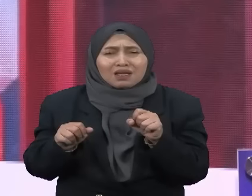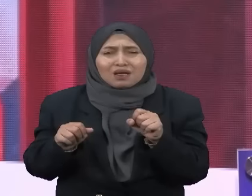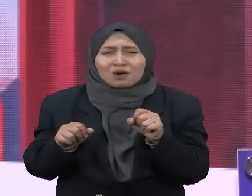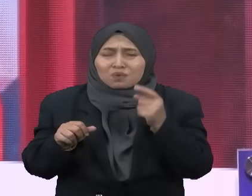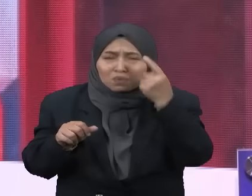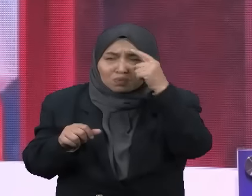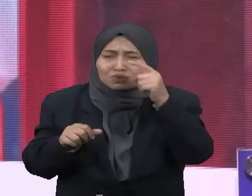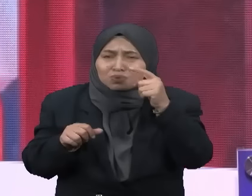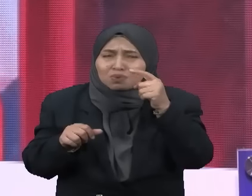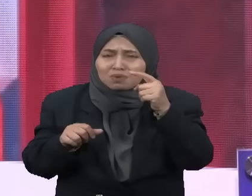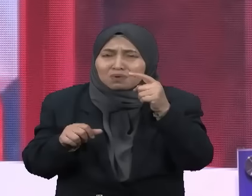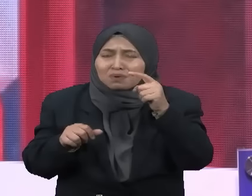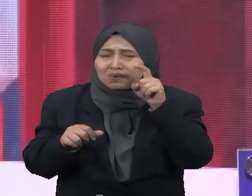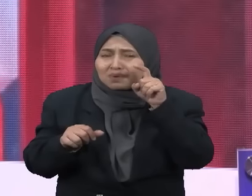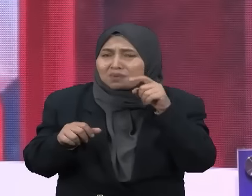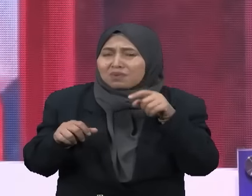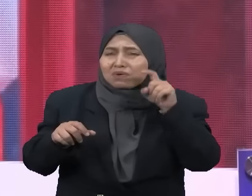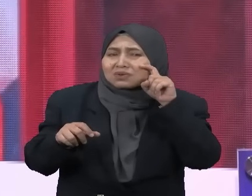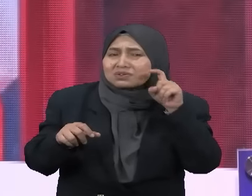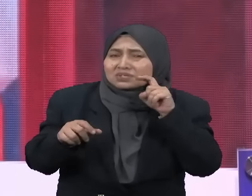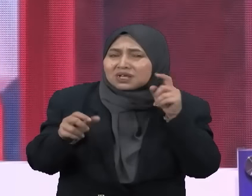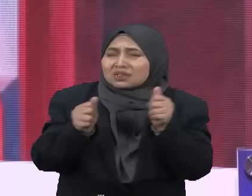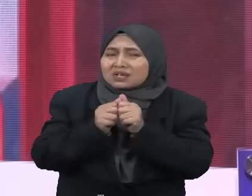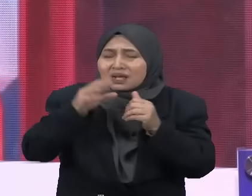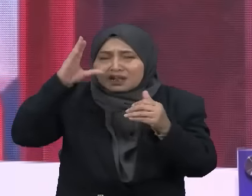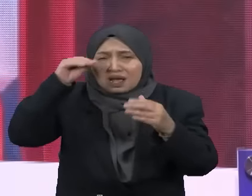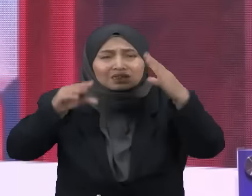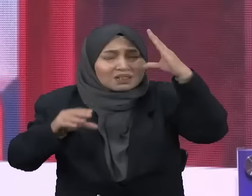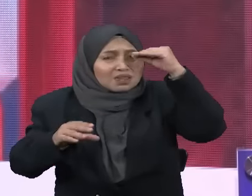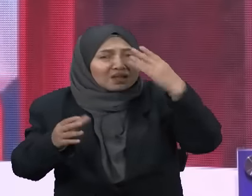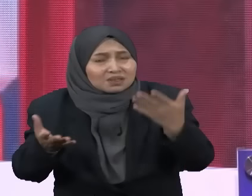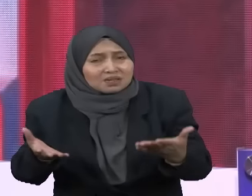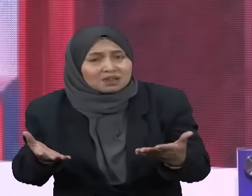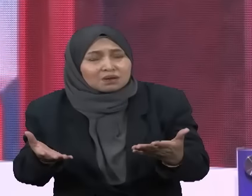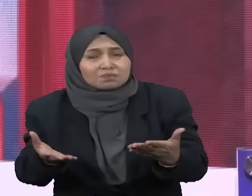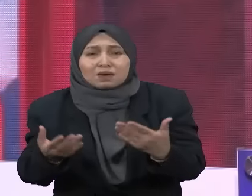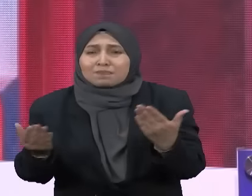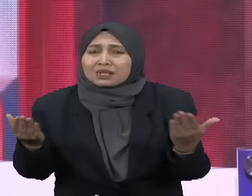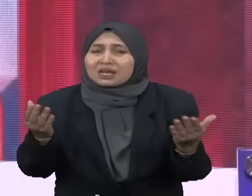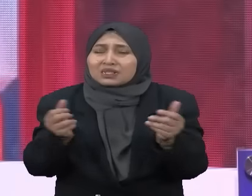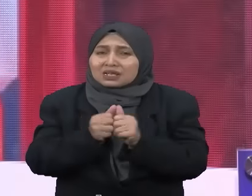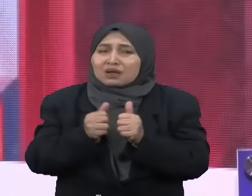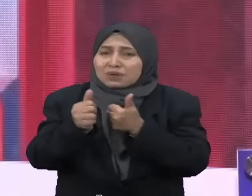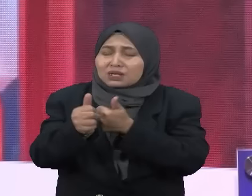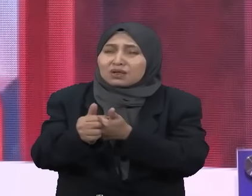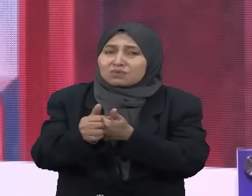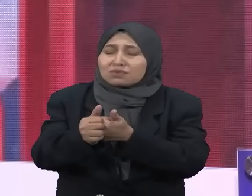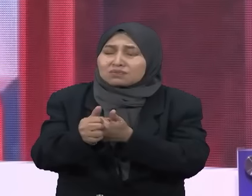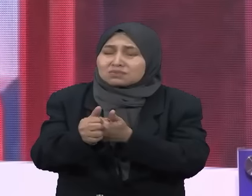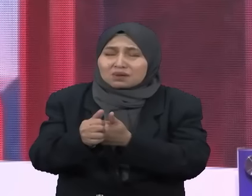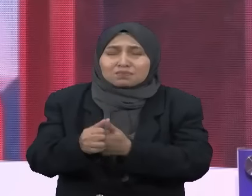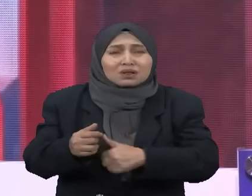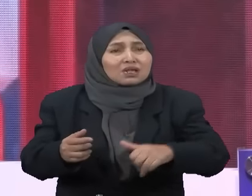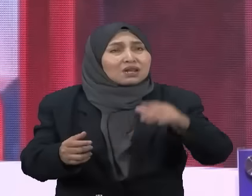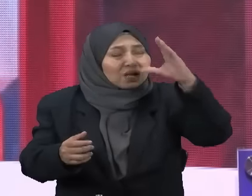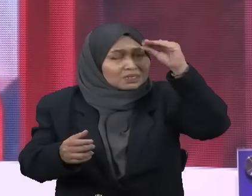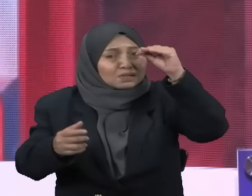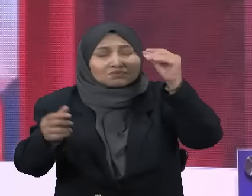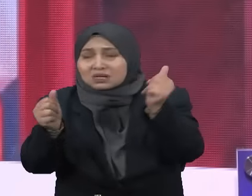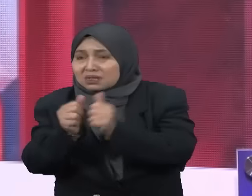untuk mendatangi lelaki? Kan? Bagaimana kamu boleh tergamak untuk mendatangi lelaki berbanding dengan mengikut fitrah kamu, iaitu seorang lelaki